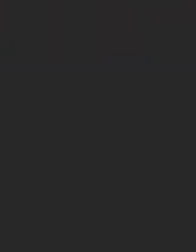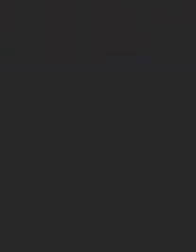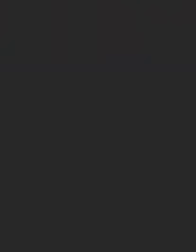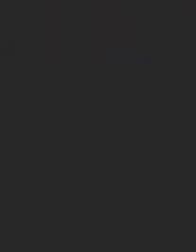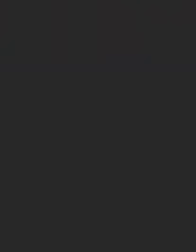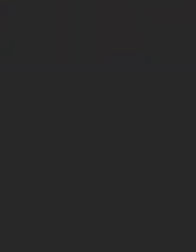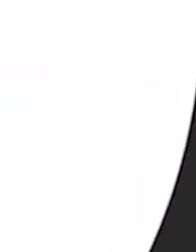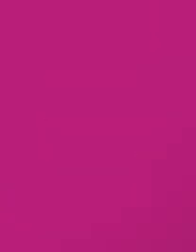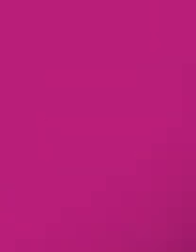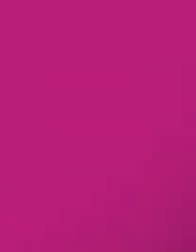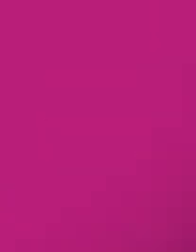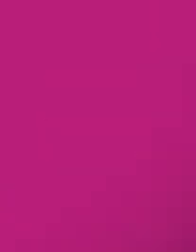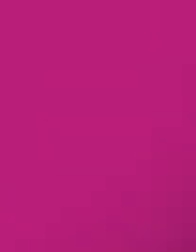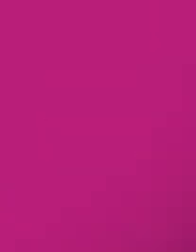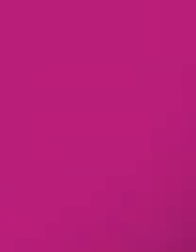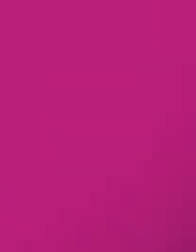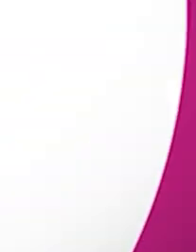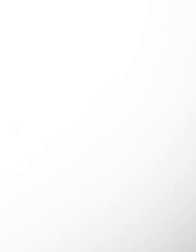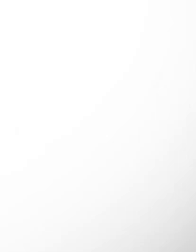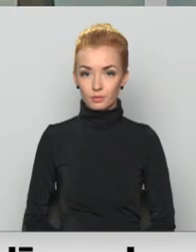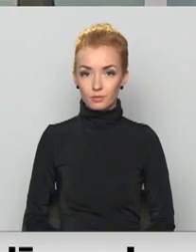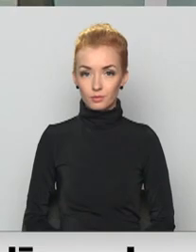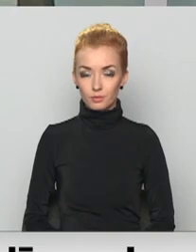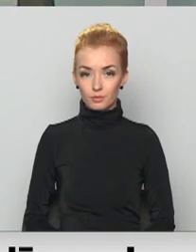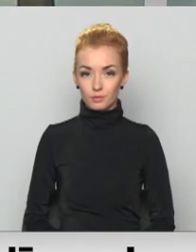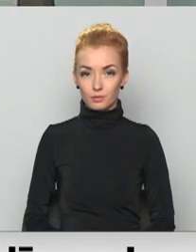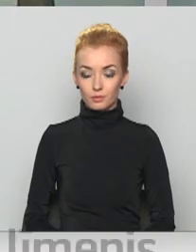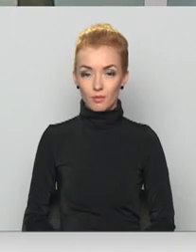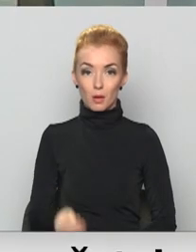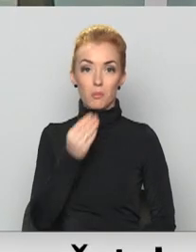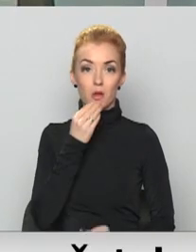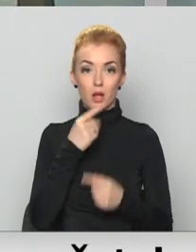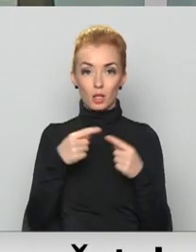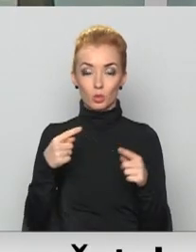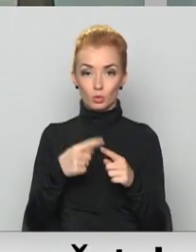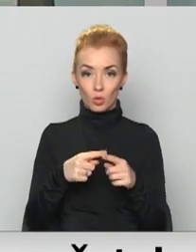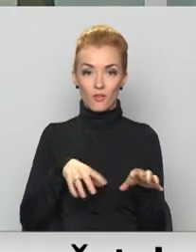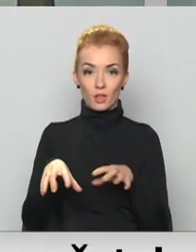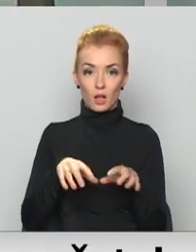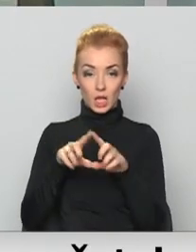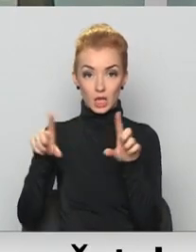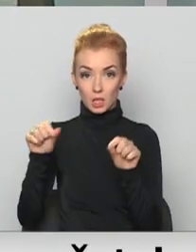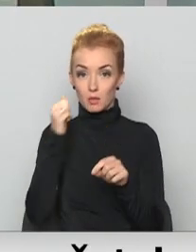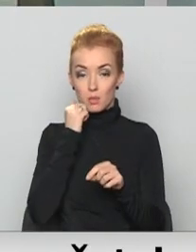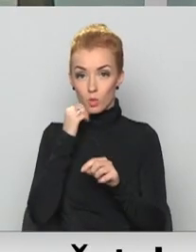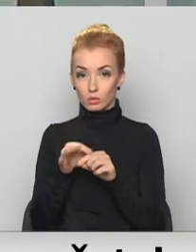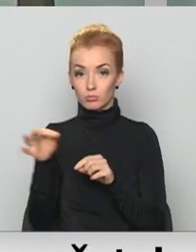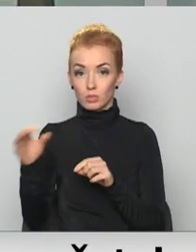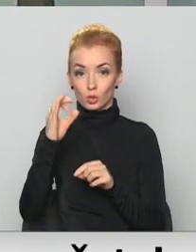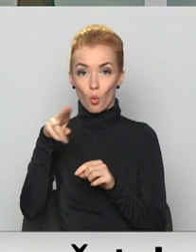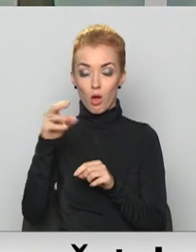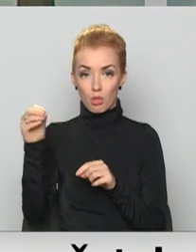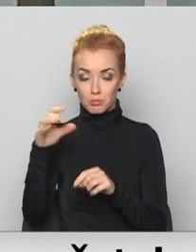Re, viss ēters ir te! Pārtikas un veterinārais dienests Bauskas novada Codes